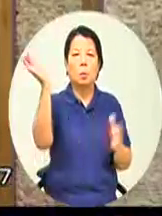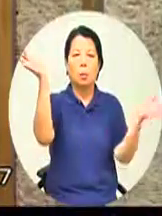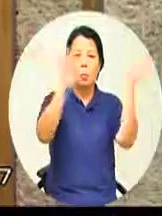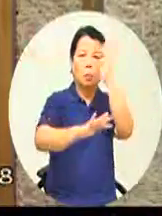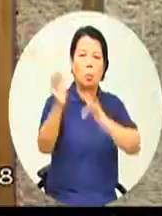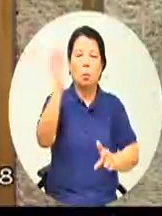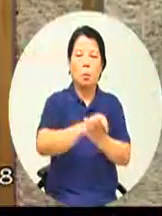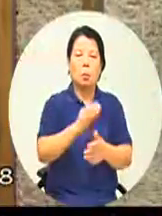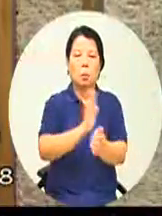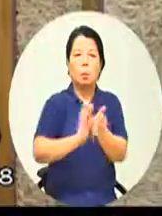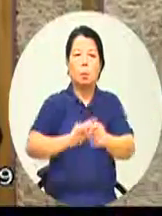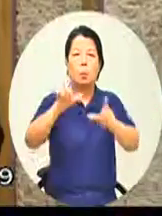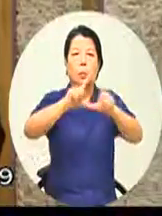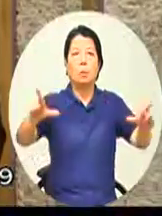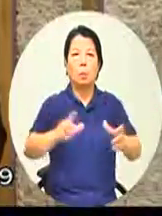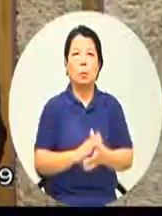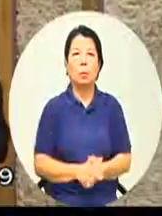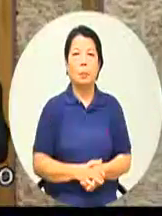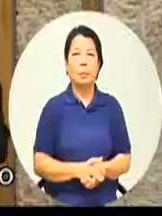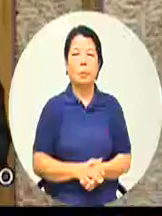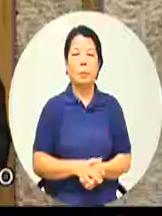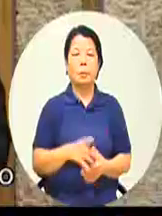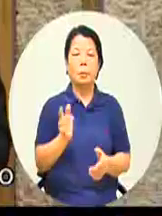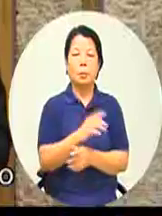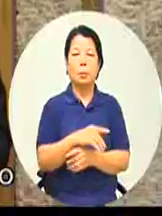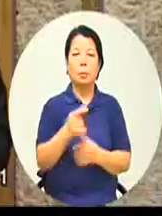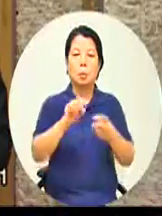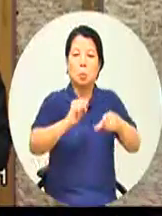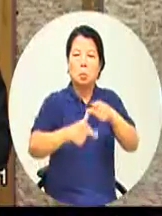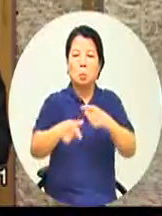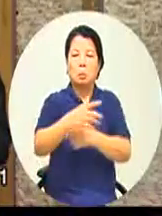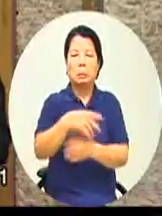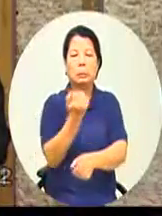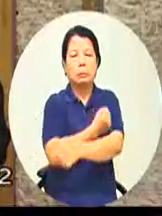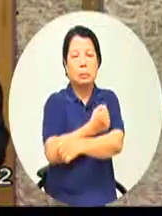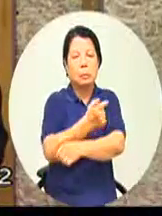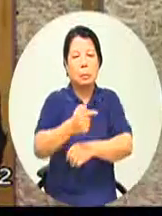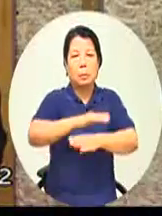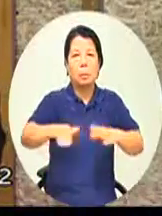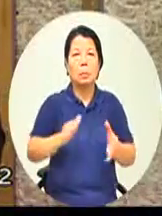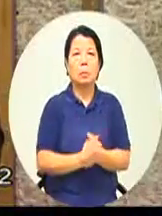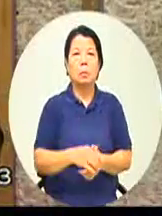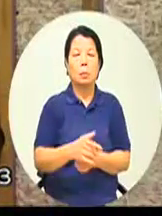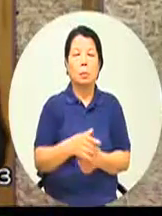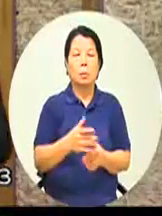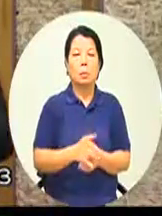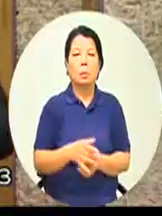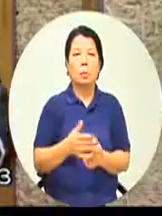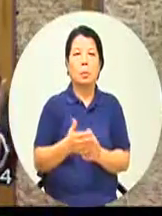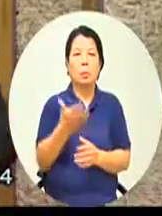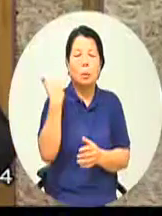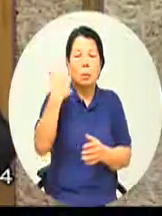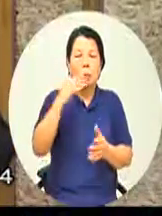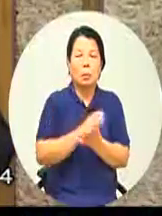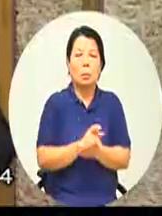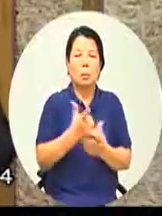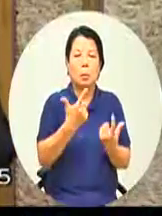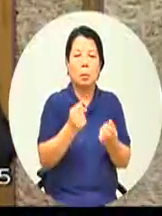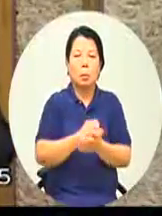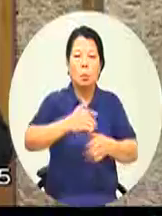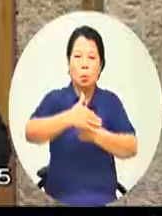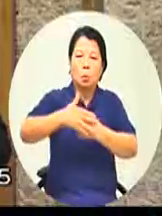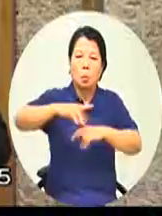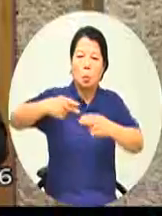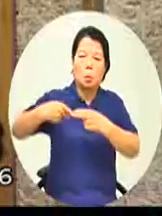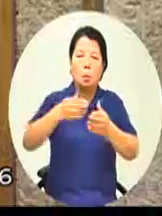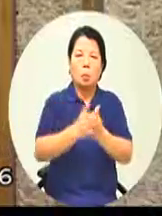的影响的范围非常的大，好，业者也是叫苦连天呐。那所以说，就是上一次的维修，因为范围太大，那所